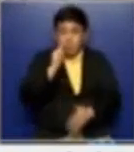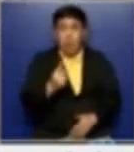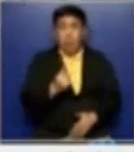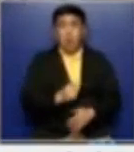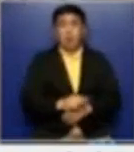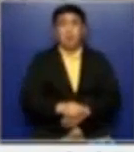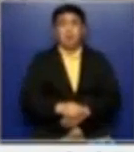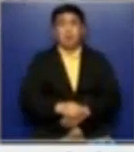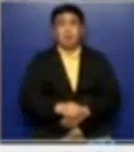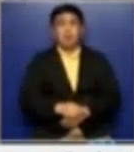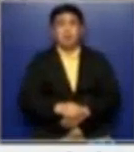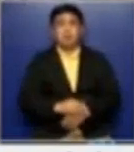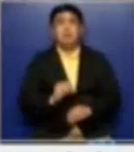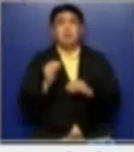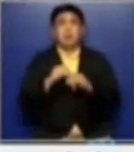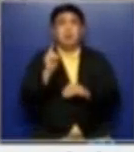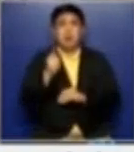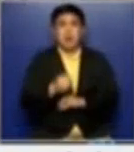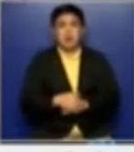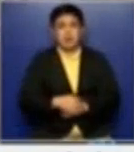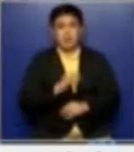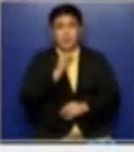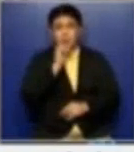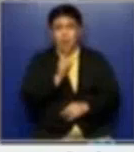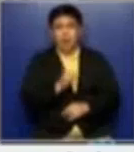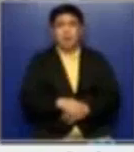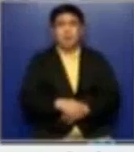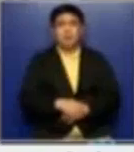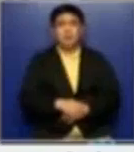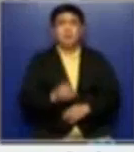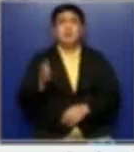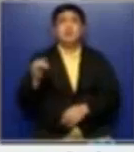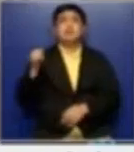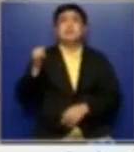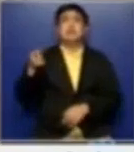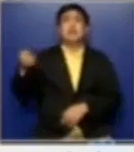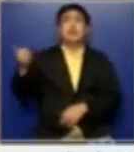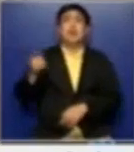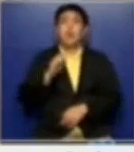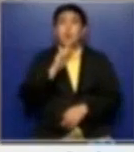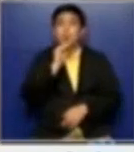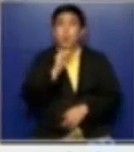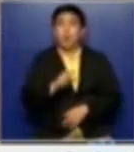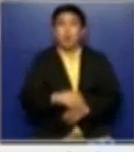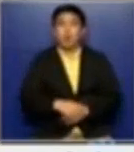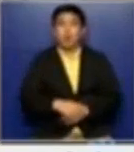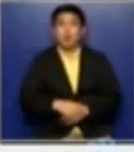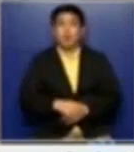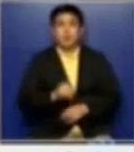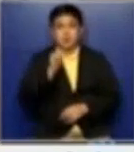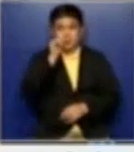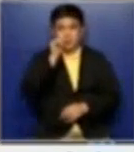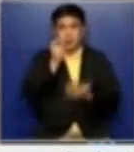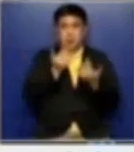มก็ไม่ให้ฉายาเพิ่มละเดี๋ยวไปการซ้ำเติมท่านก็ให้จิรยุว่าไปนักกู้ลุ่มน้ำเจ้าพระยาแต่ผมจะตั้ง